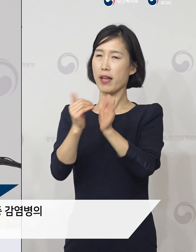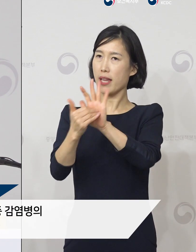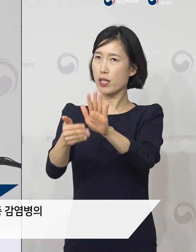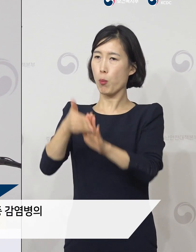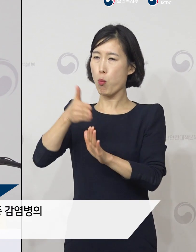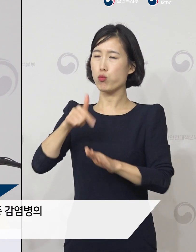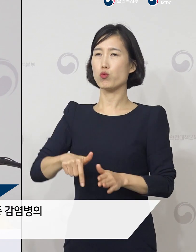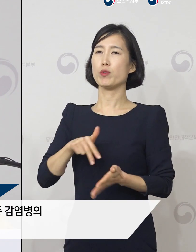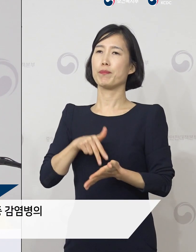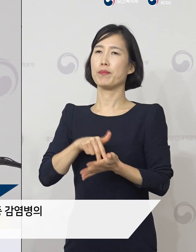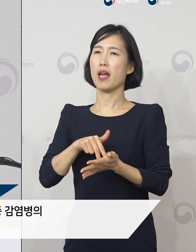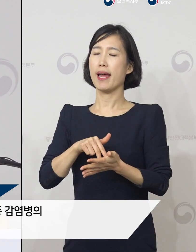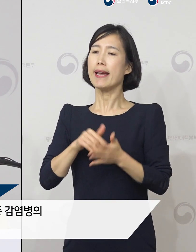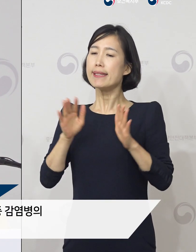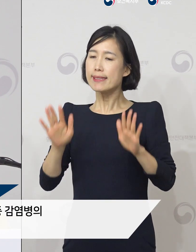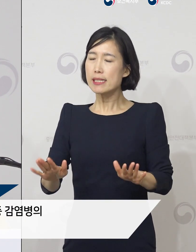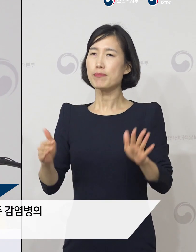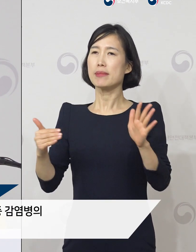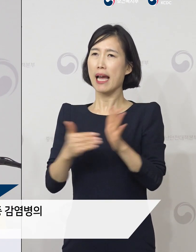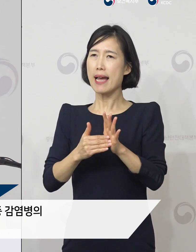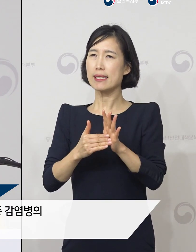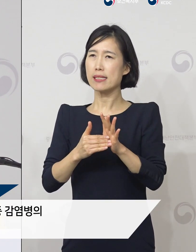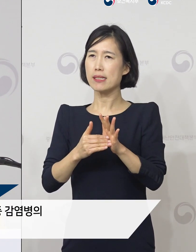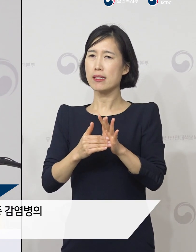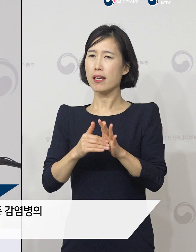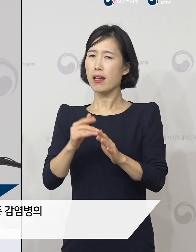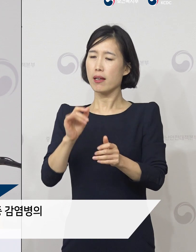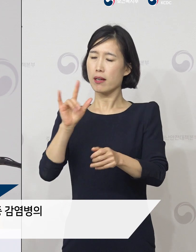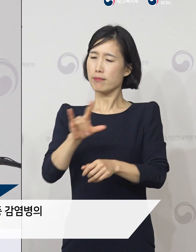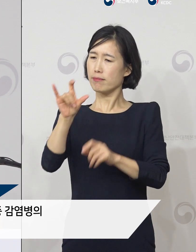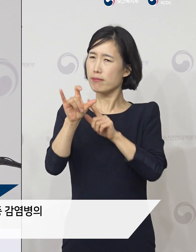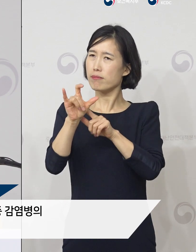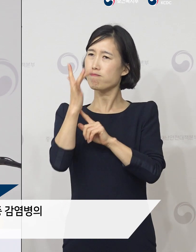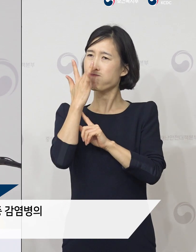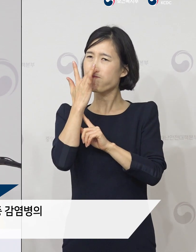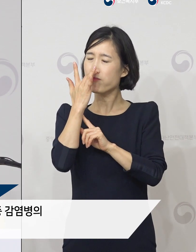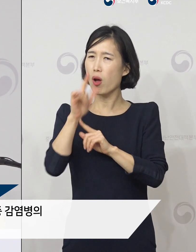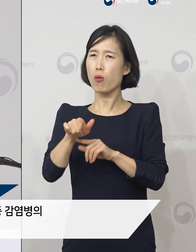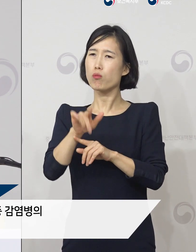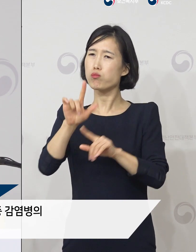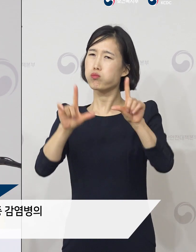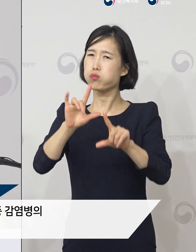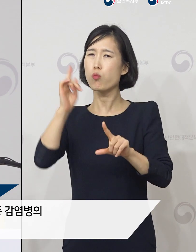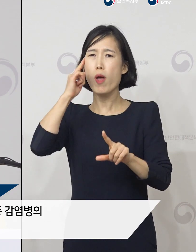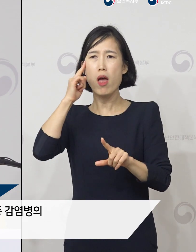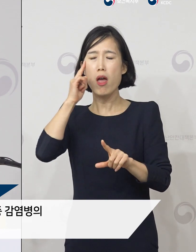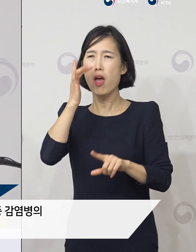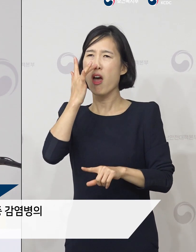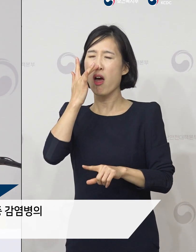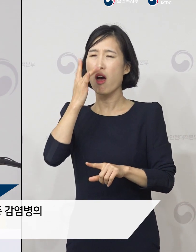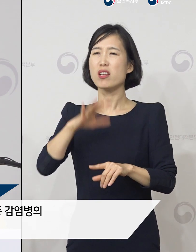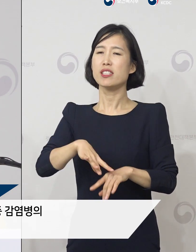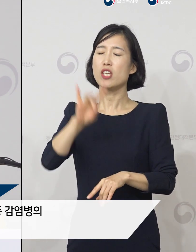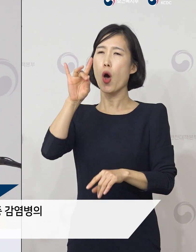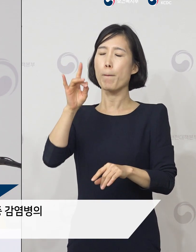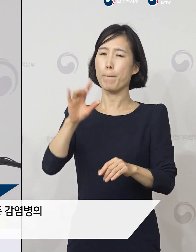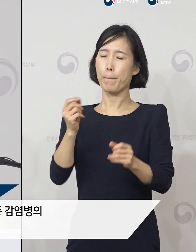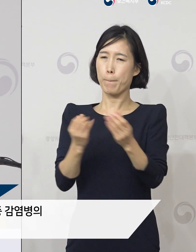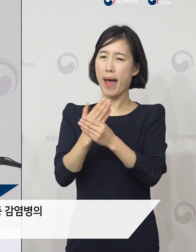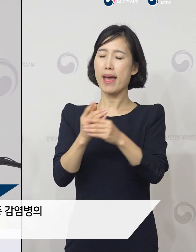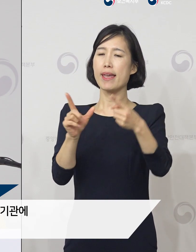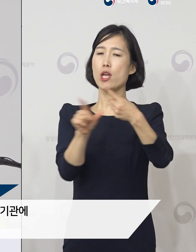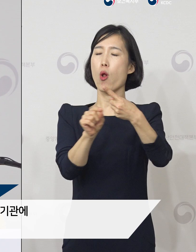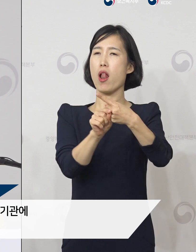중앙방역대책본부는 그간 양상을 알 수 없는 신종 감염병의 특성을 고려하여 첫 환자가 발생한